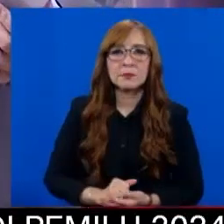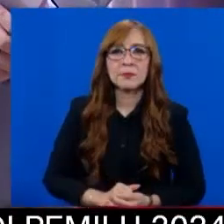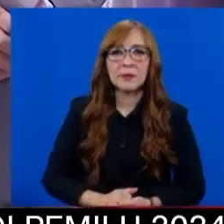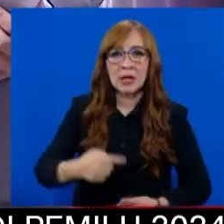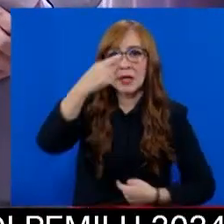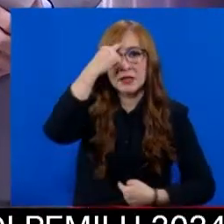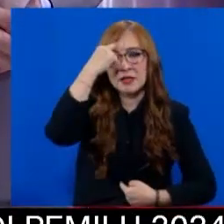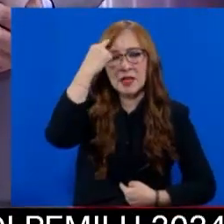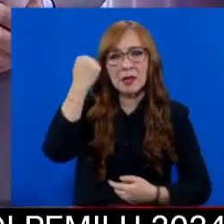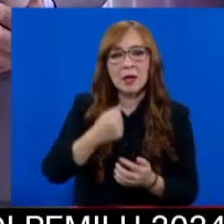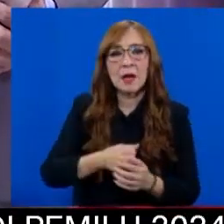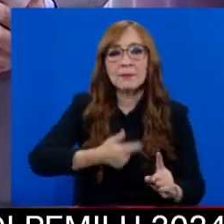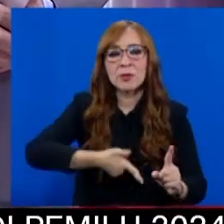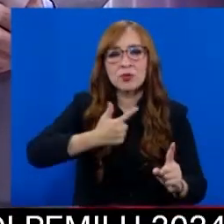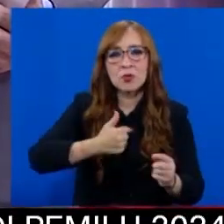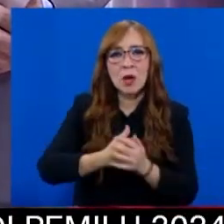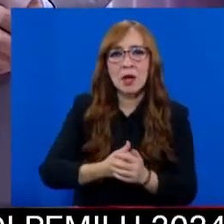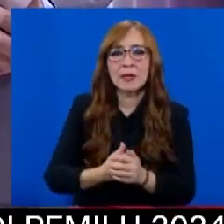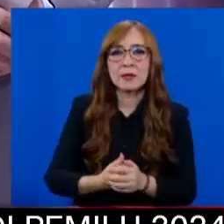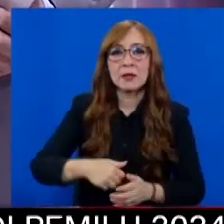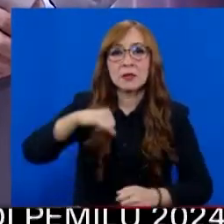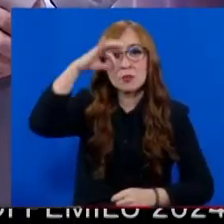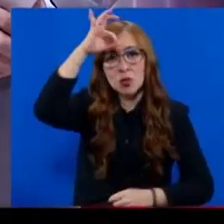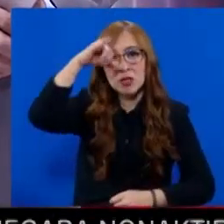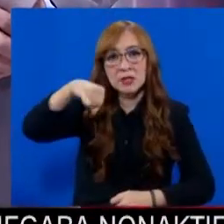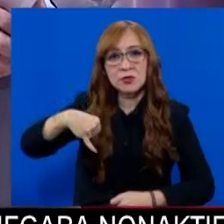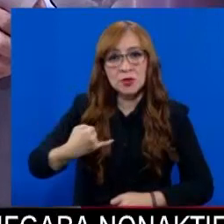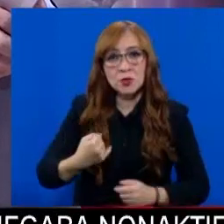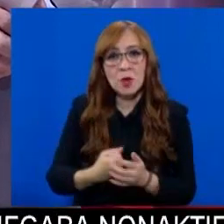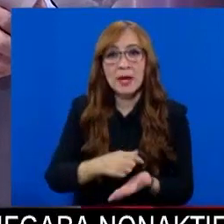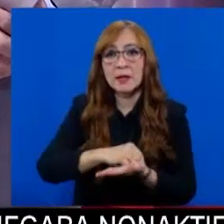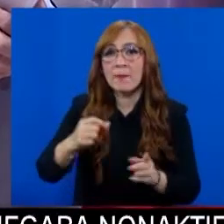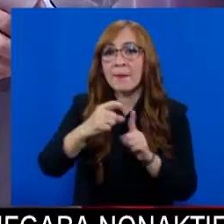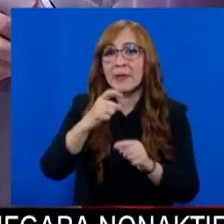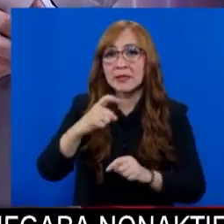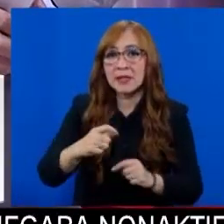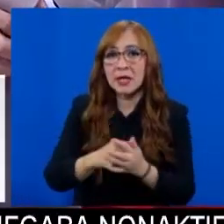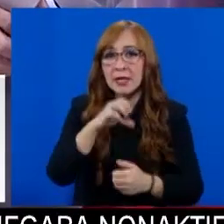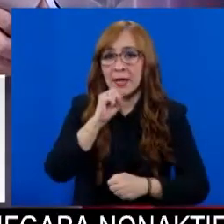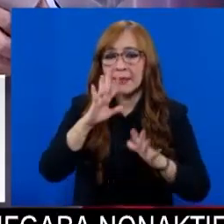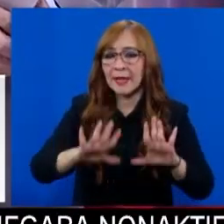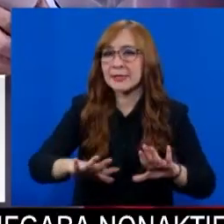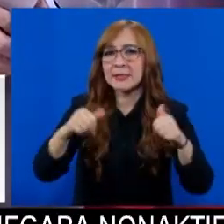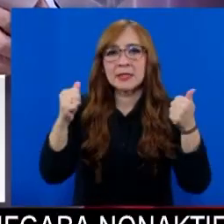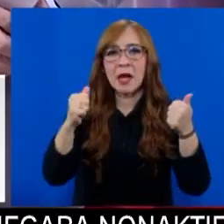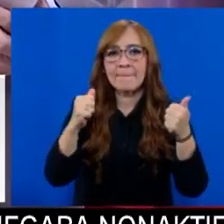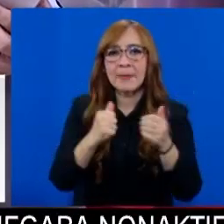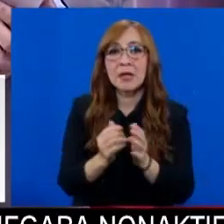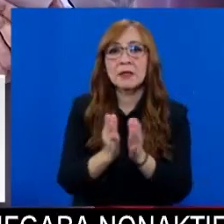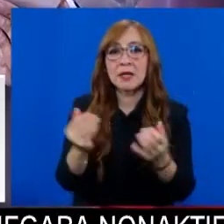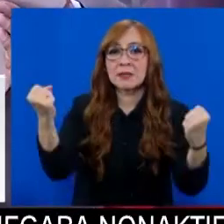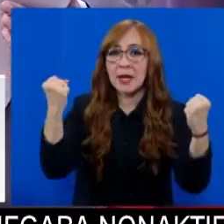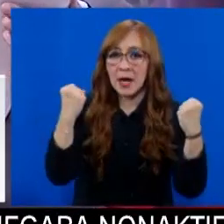Ya, tersangka kasus pembunuhan Brigadir Yosua, Putri Chandrawati dinyatakan sehat dan siap mengikuti pemeriksaan lanjutan di Bareskrim Polri pada Rabu